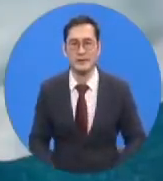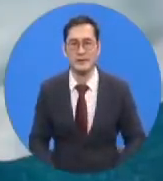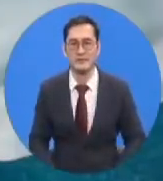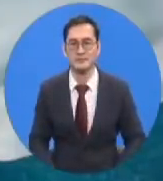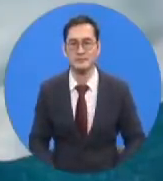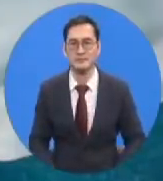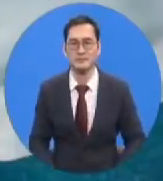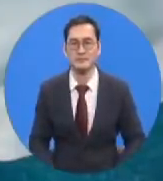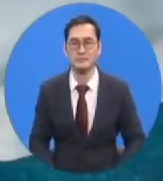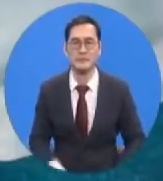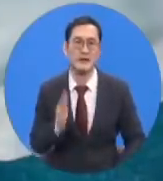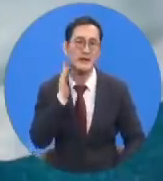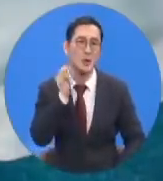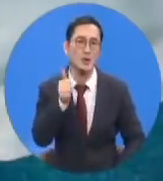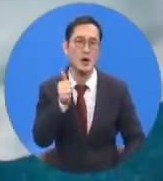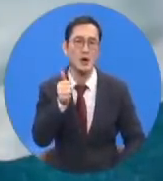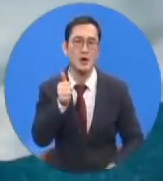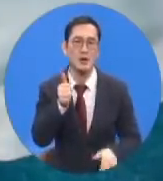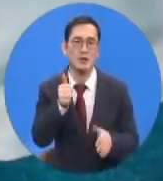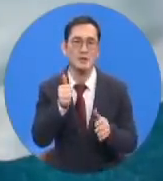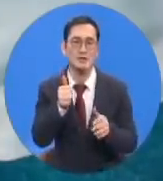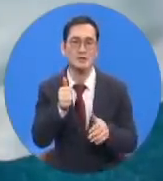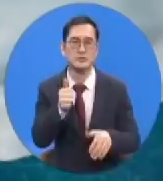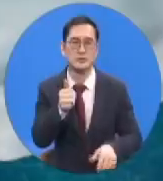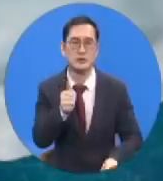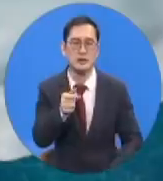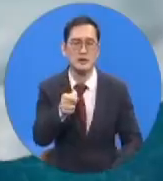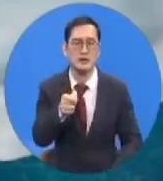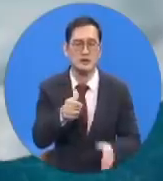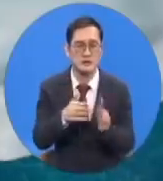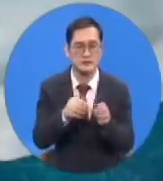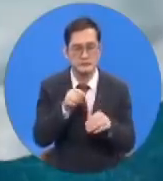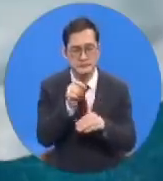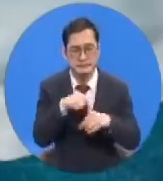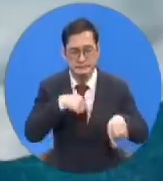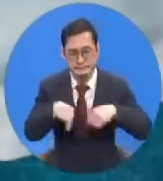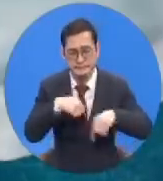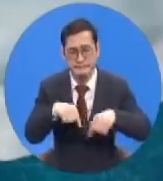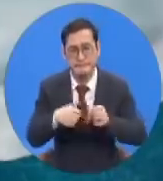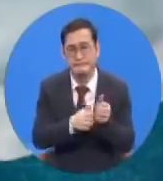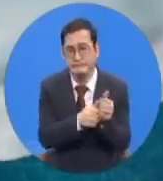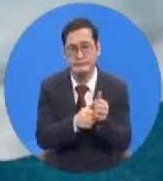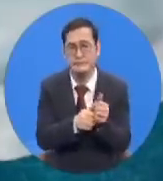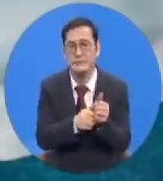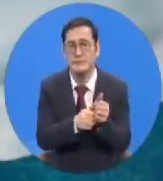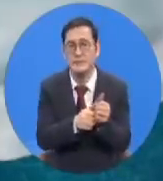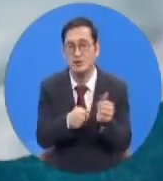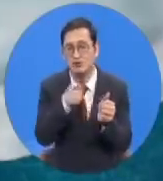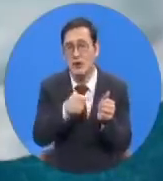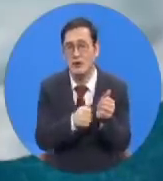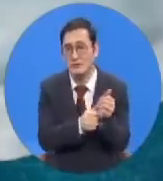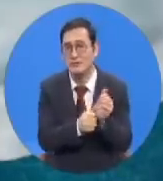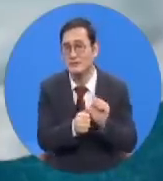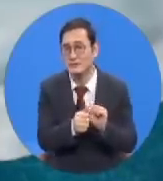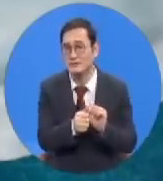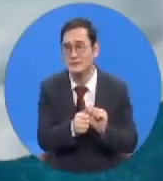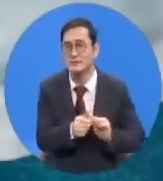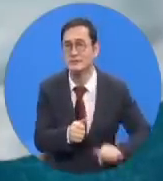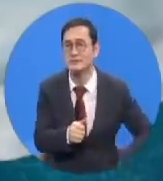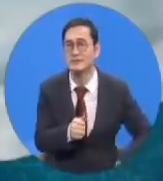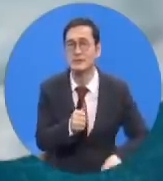대통령 정무수석에 이철희 전 의원의 발탁이 유력하다라는 보도가 나오고 있습니다. 20대